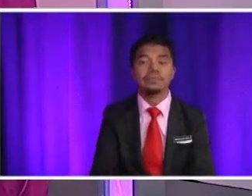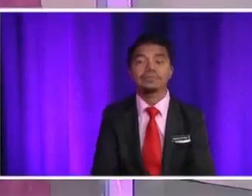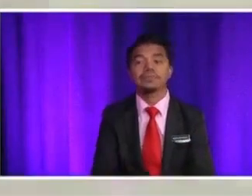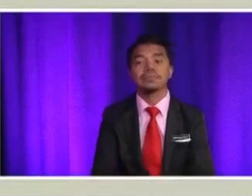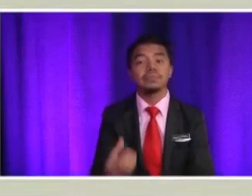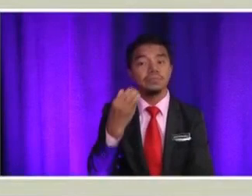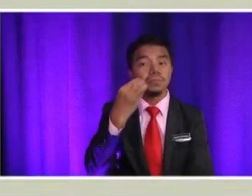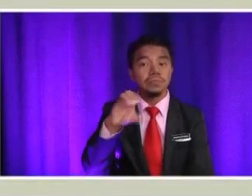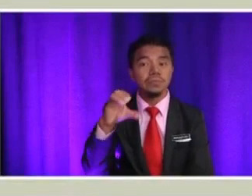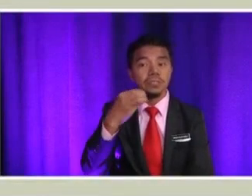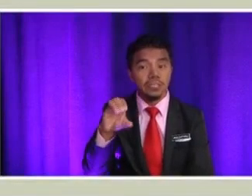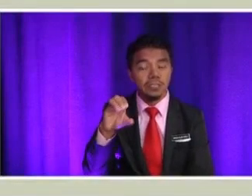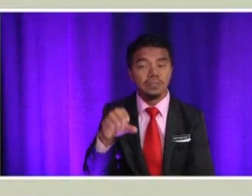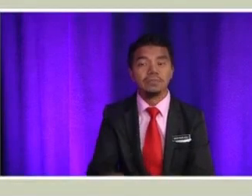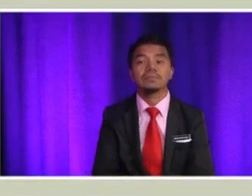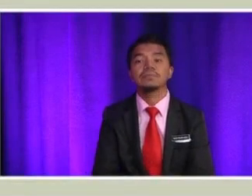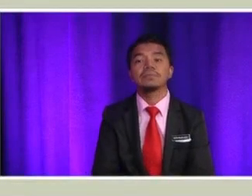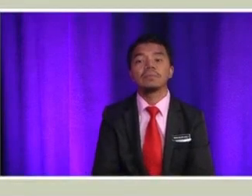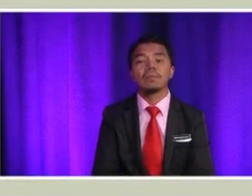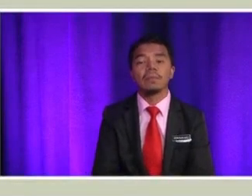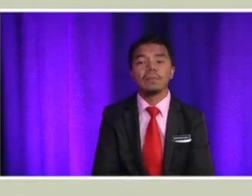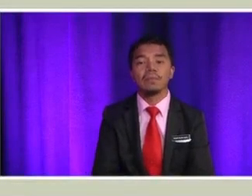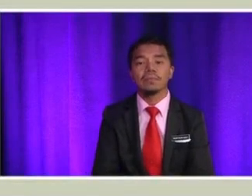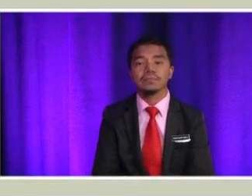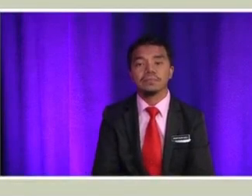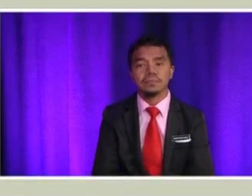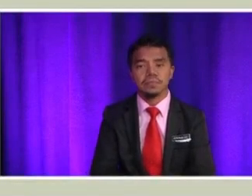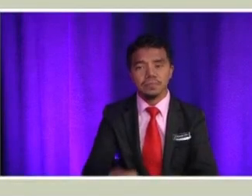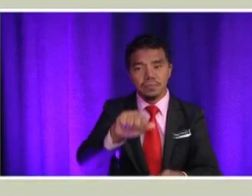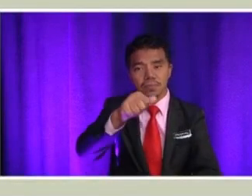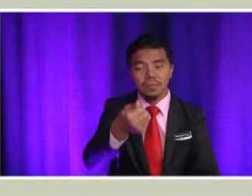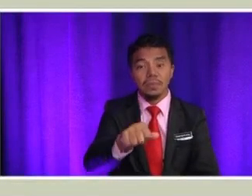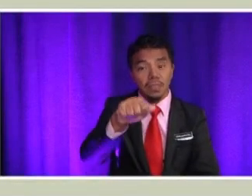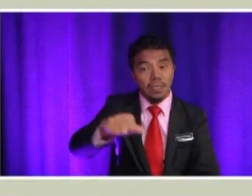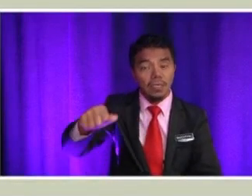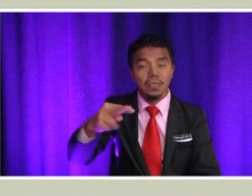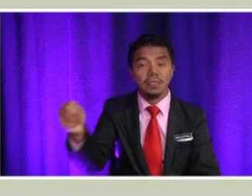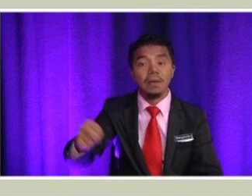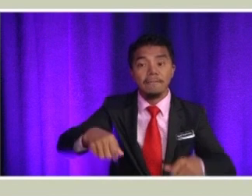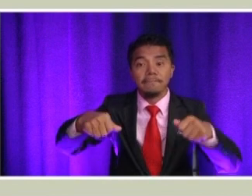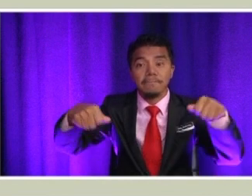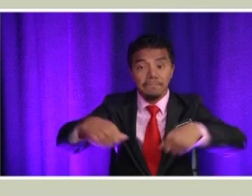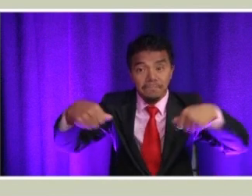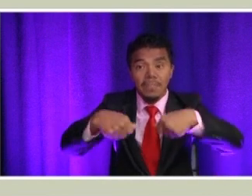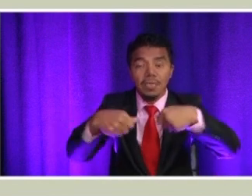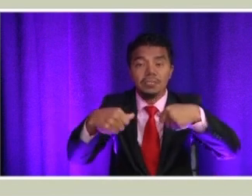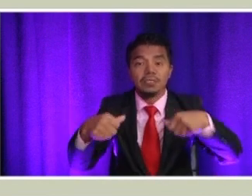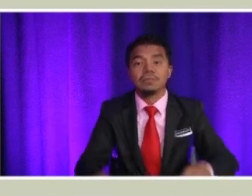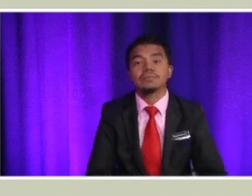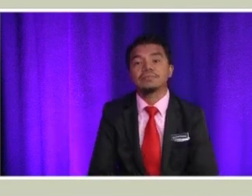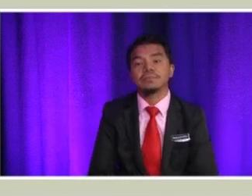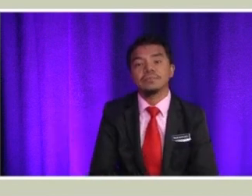X menyedia dan menjual kek serta peralatan memasak kek. X ni juga menghasilkan pelbagai tepung kek